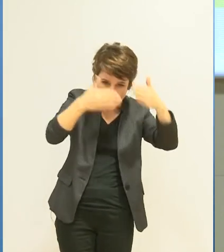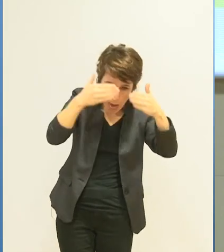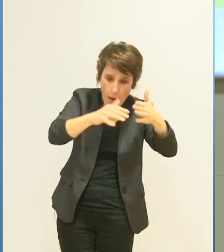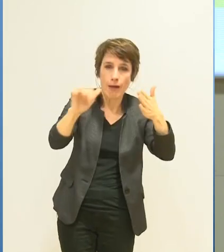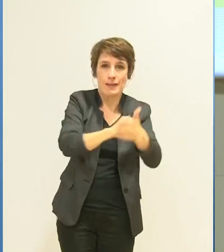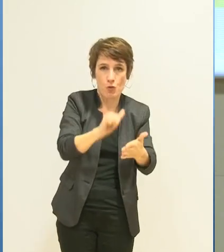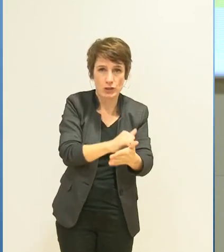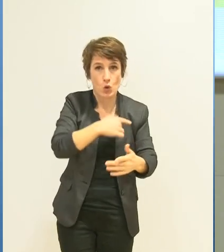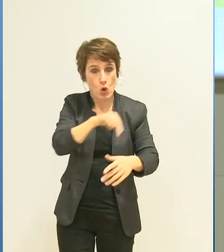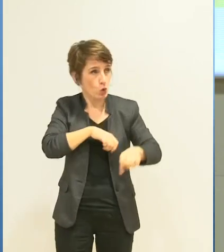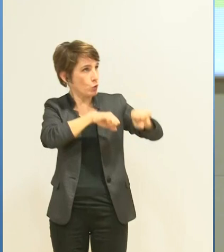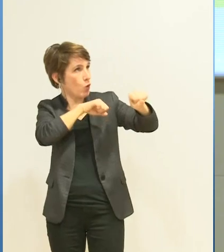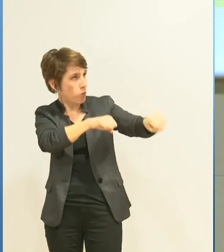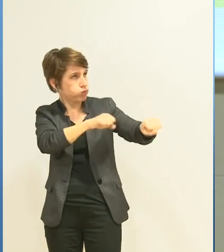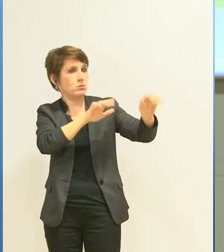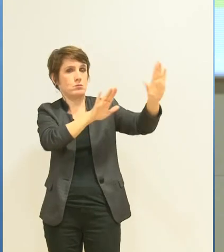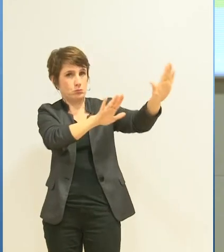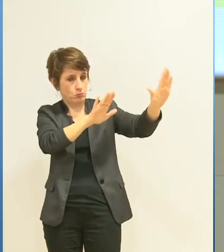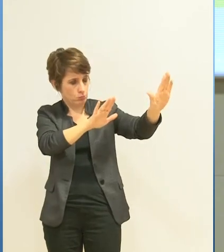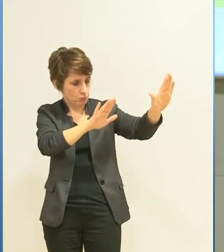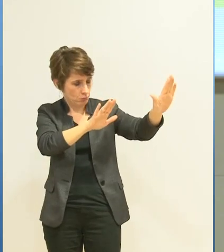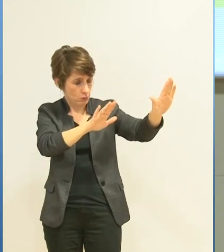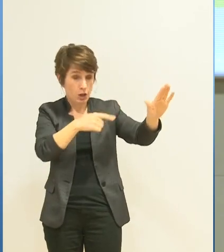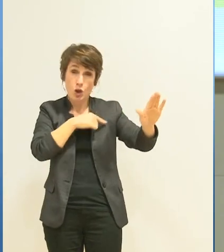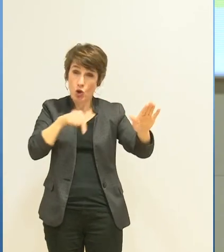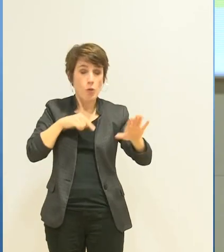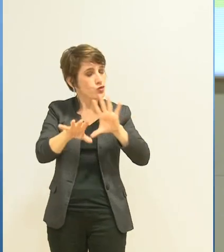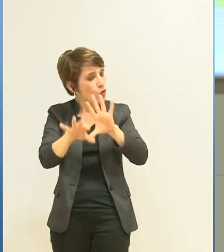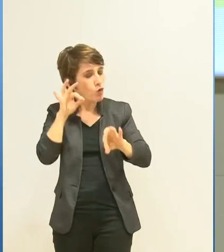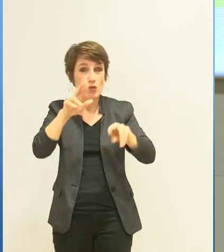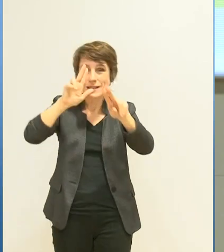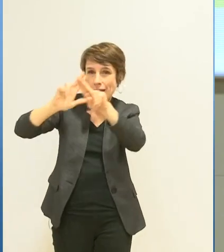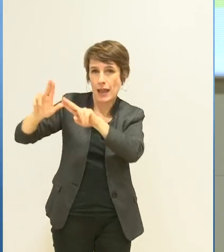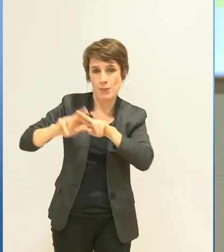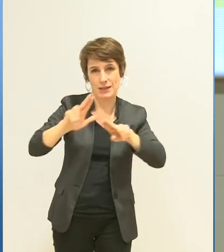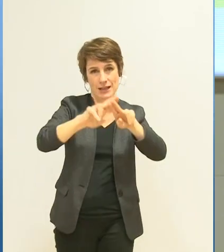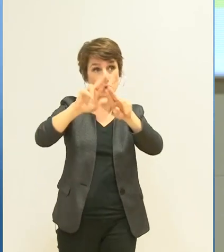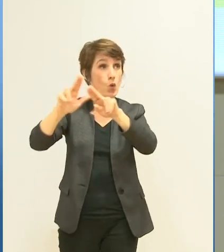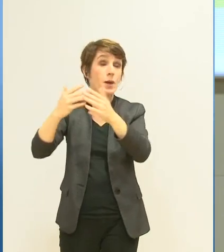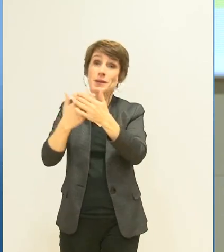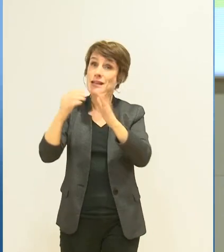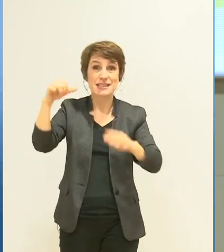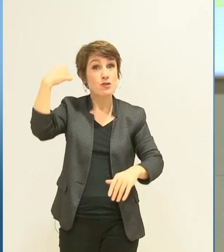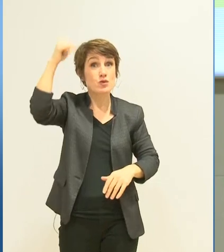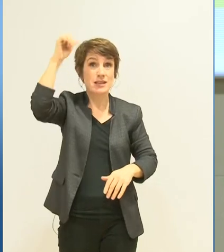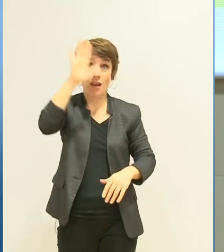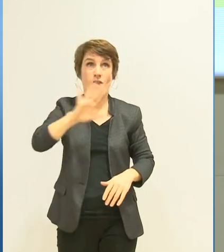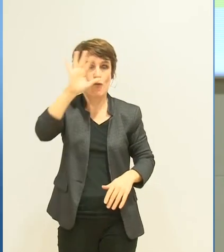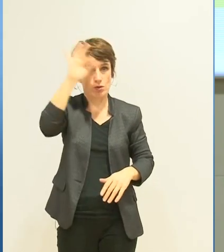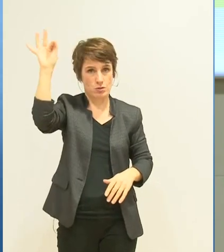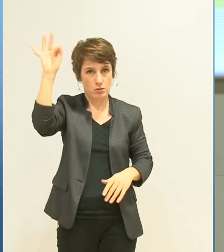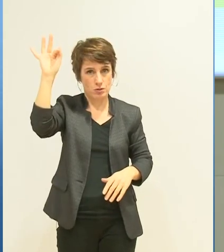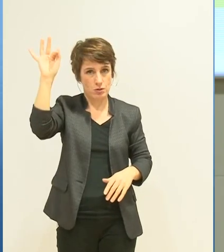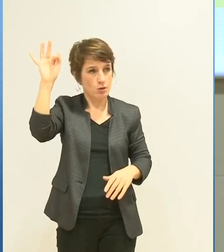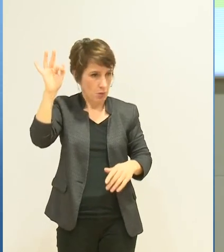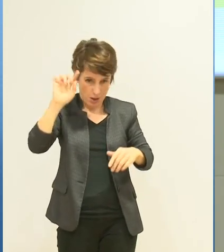s'est plutôt montré que le choix de réhabilitation qui est assez unique effectivement qui est assez unique en france que ce choix là